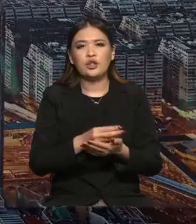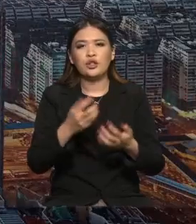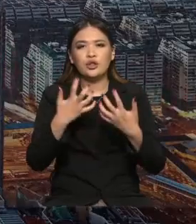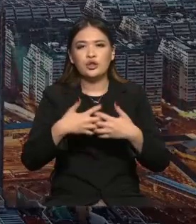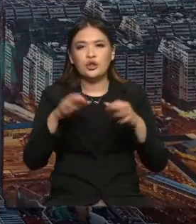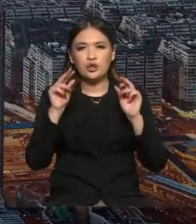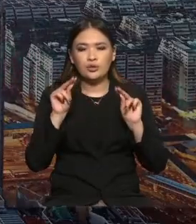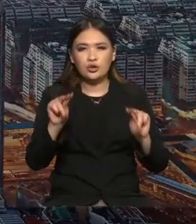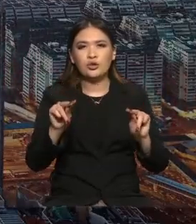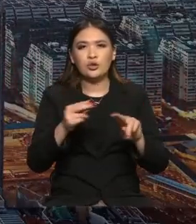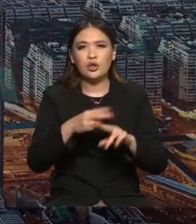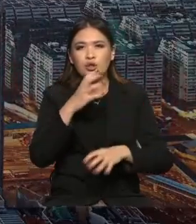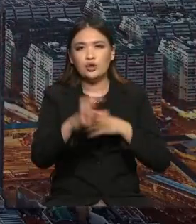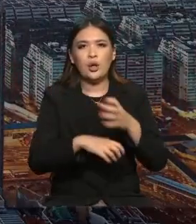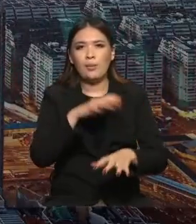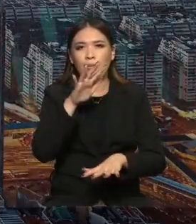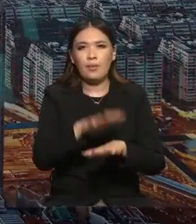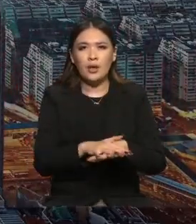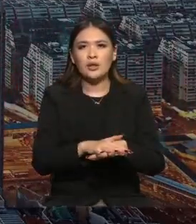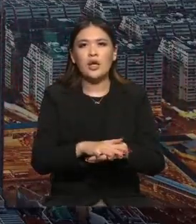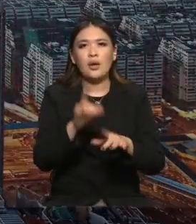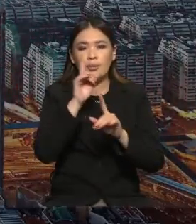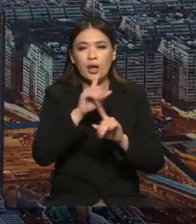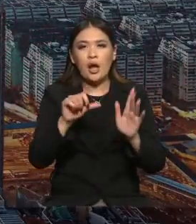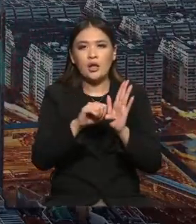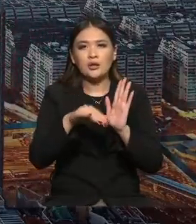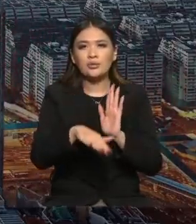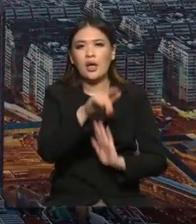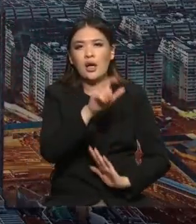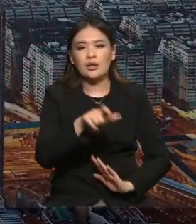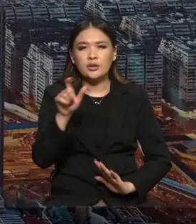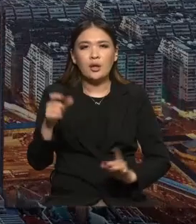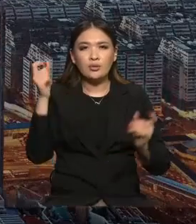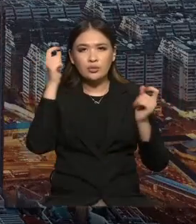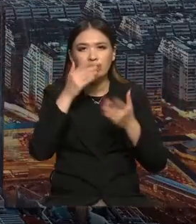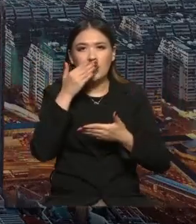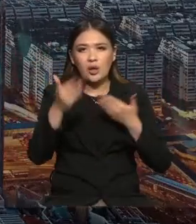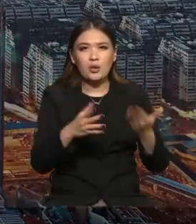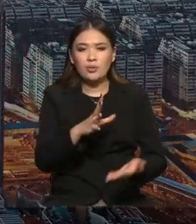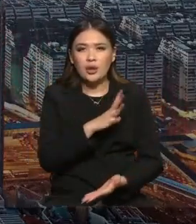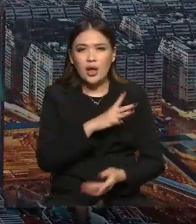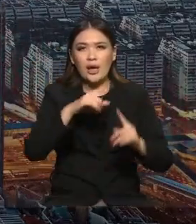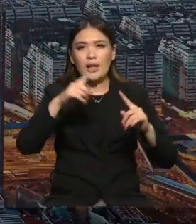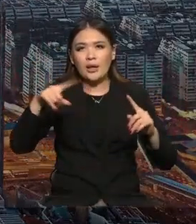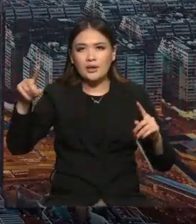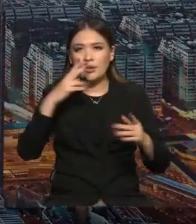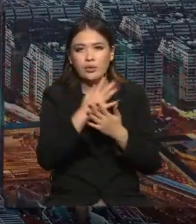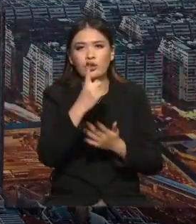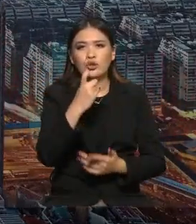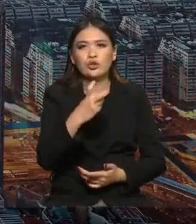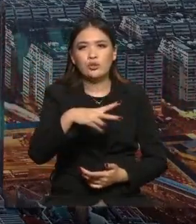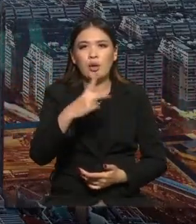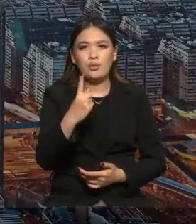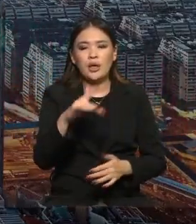алынған. Сондай-ақ, дүниежүзілік банк деректері екшеліп, 6000-дай адамнан сауалнама жасалған. Рейтингке бас-аяқ 121